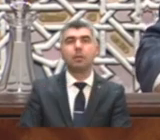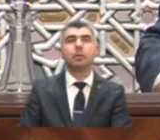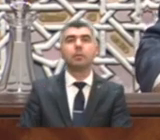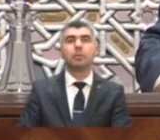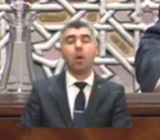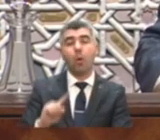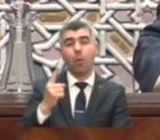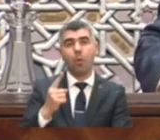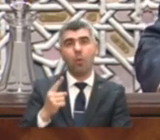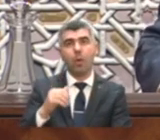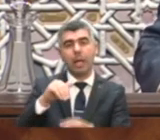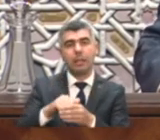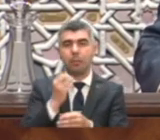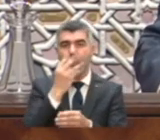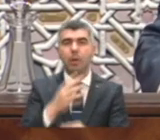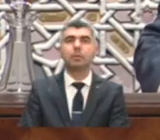للمتحدث الأول على الفريق الاشتراكي.